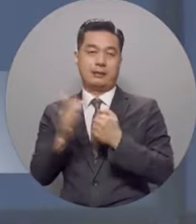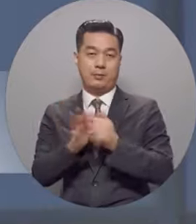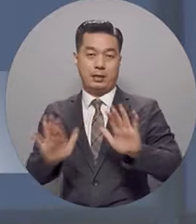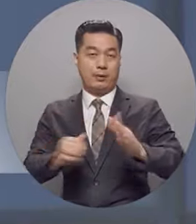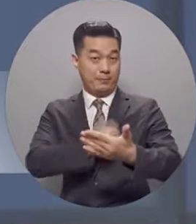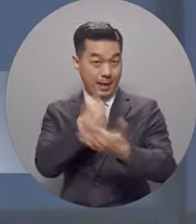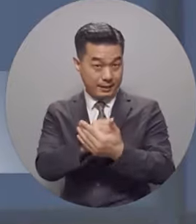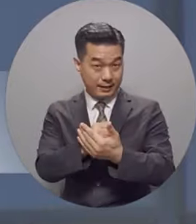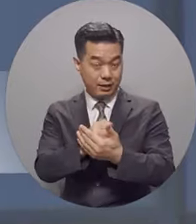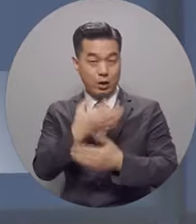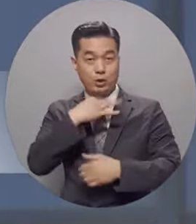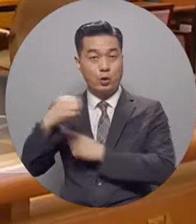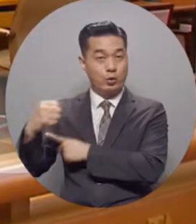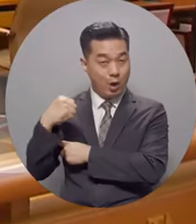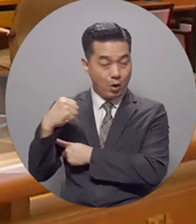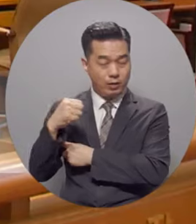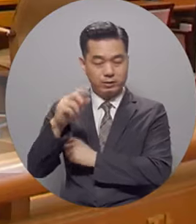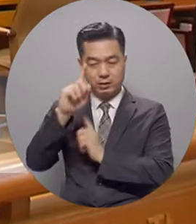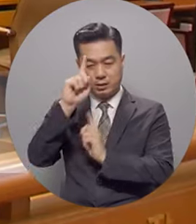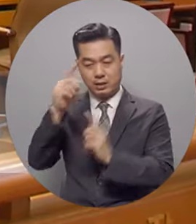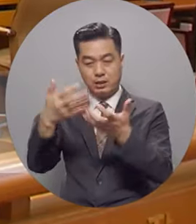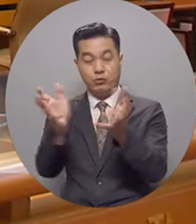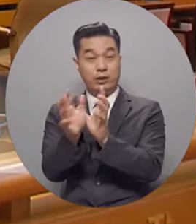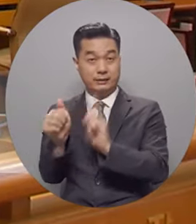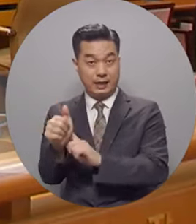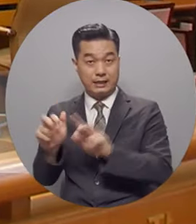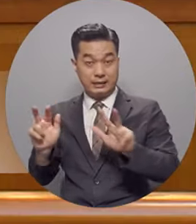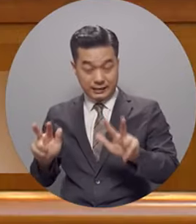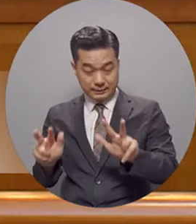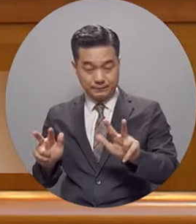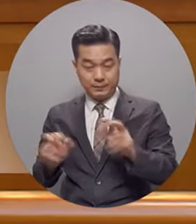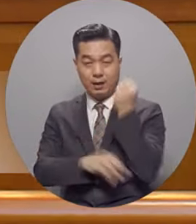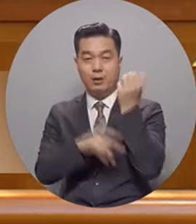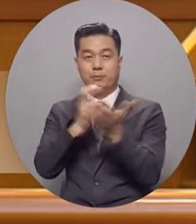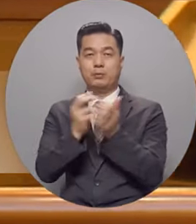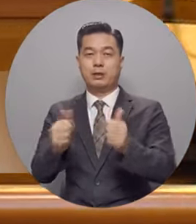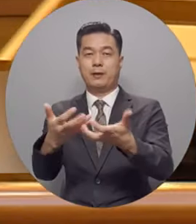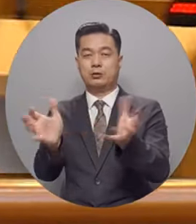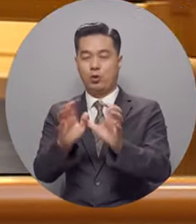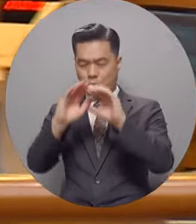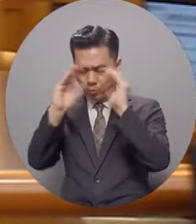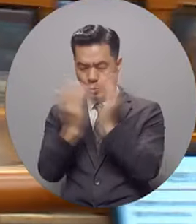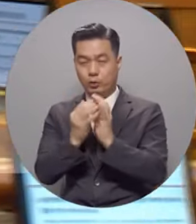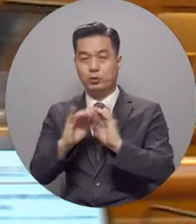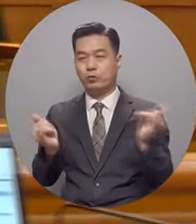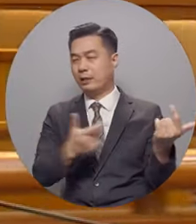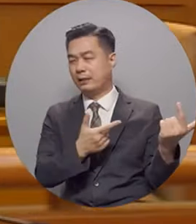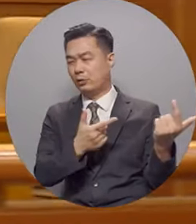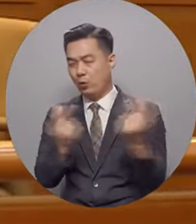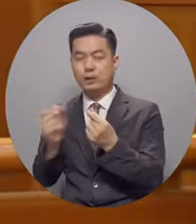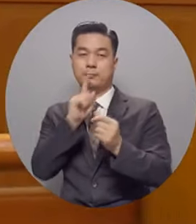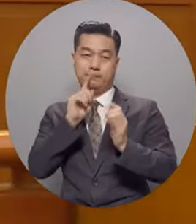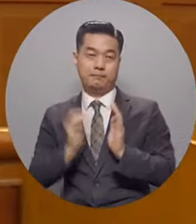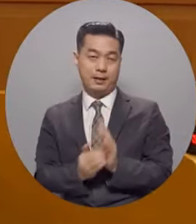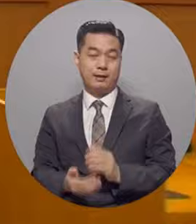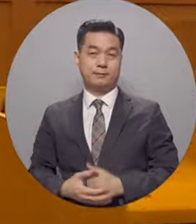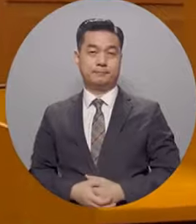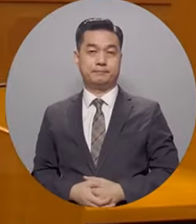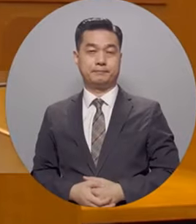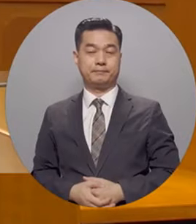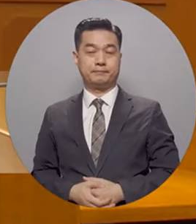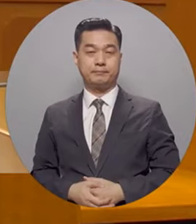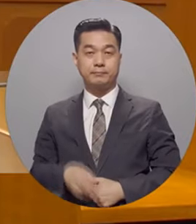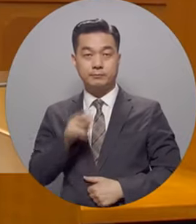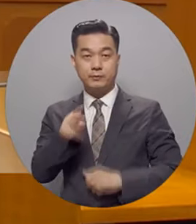효력은이 위원장 아니라 현재 헌재의 사건이 있는 모든 국민에게도 적용된다고 설명했습니다 여야는